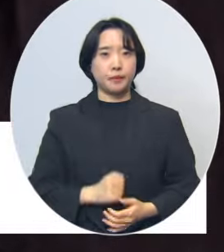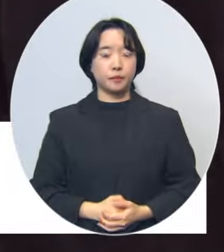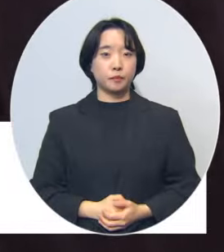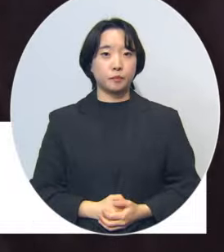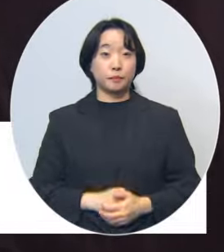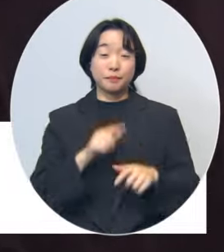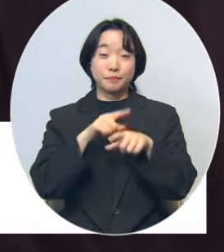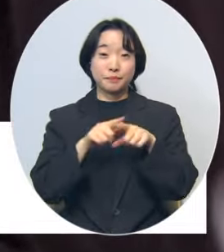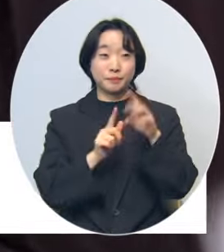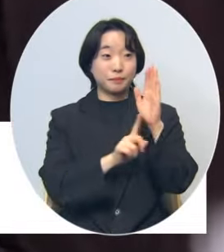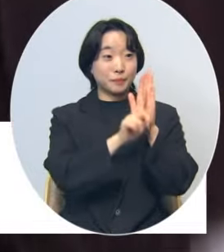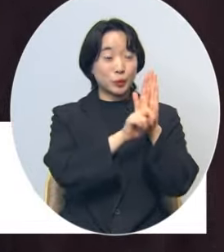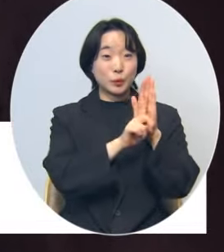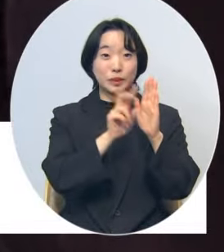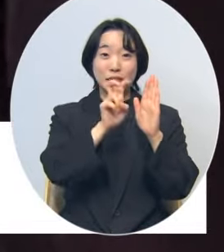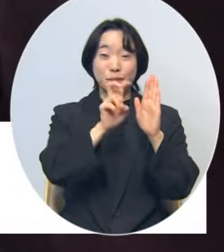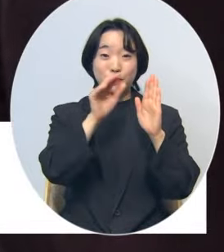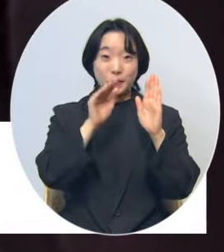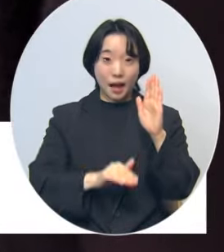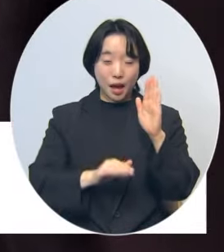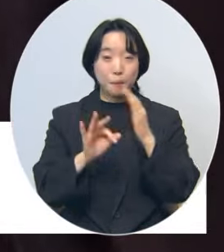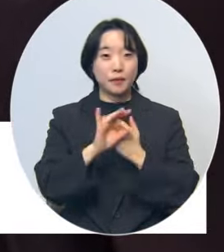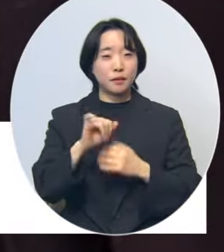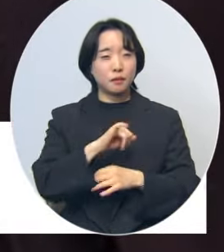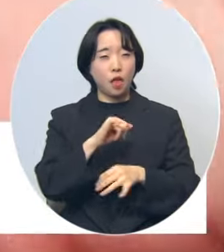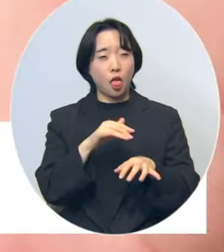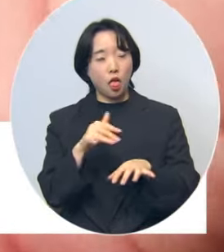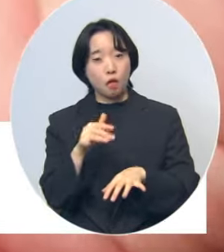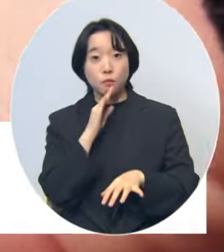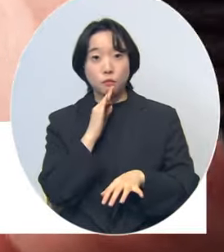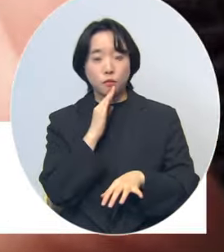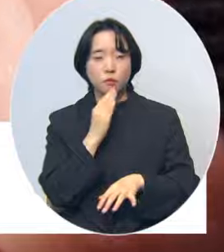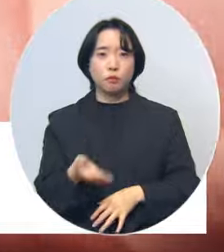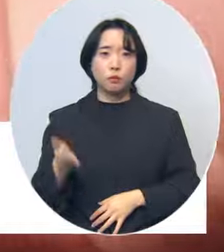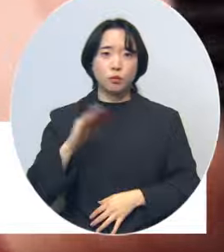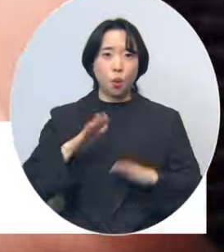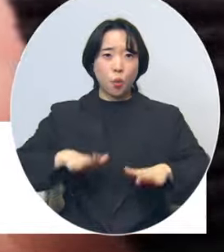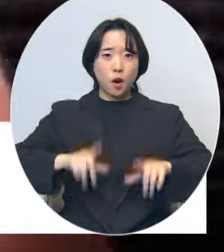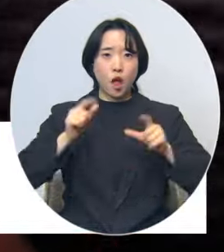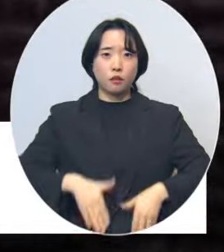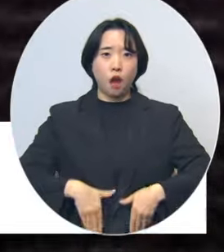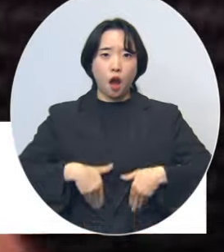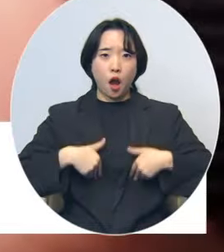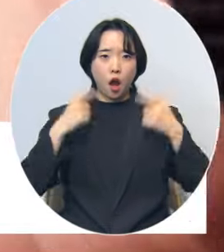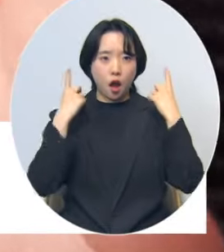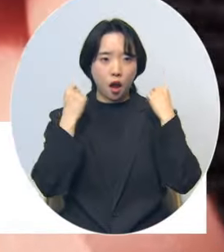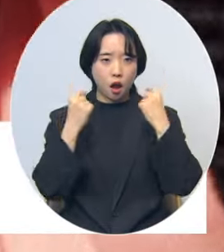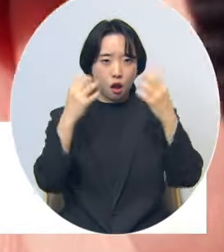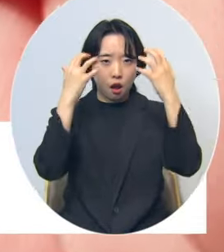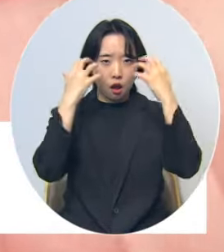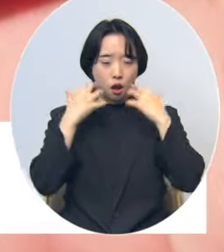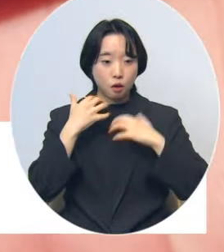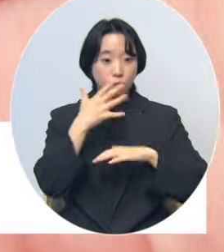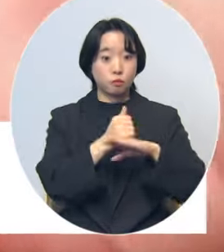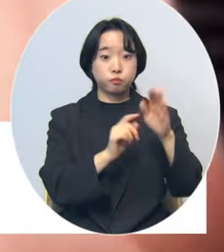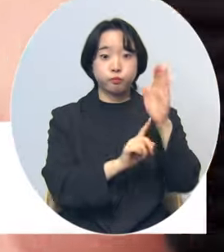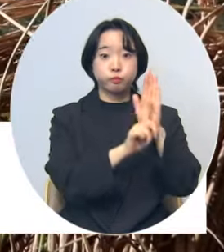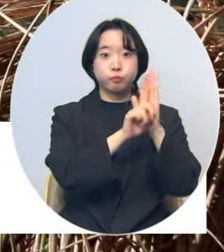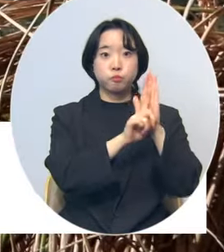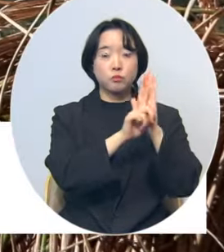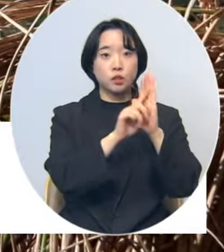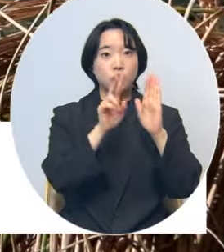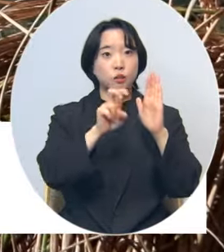20도 이상 좀 떨어져야지 활동이 좀 둔화가 됩니다 근데 올해 같은 경우는 9월 전남이 4.1 정도가 높은